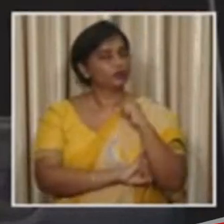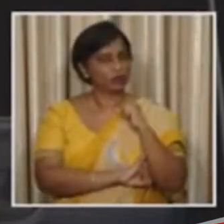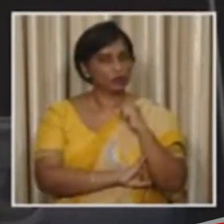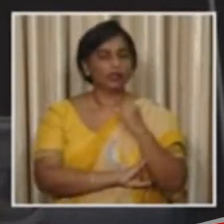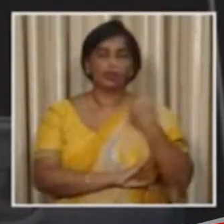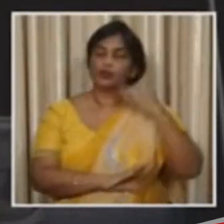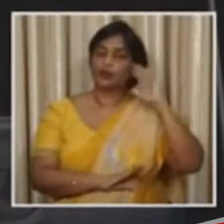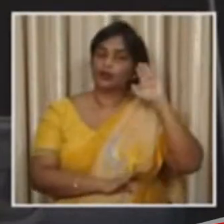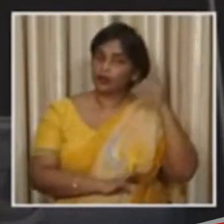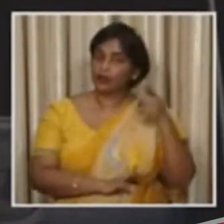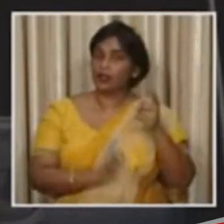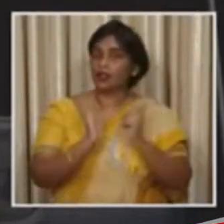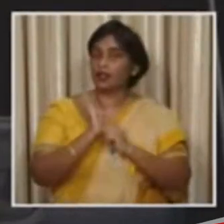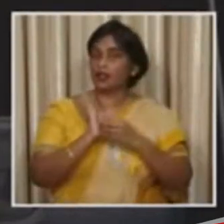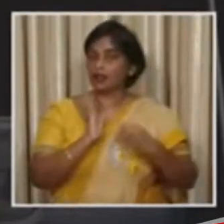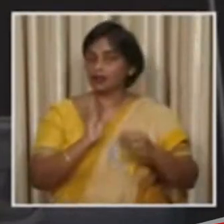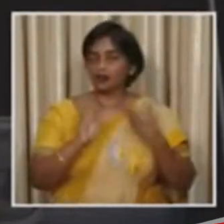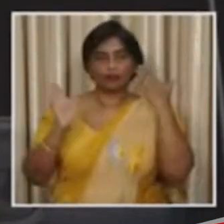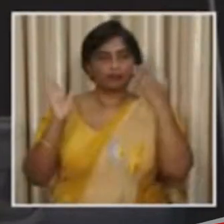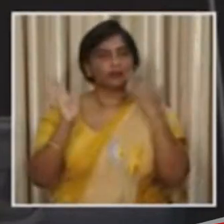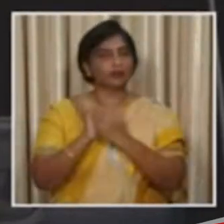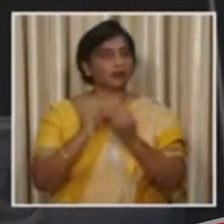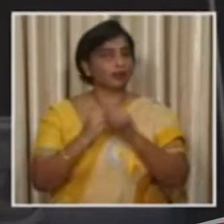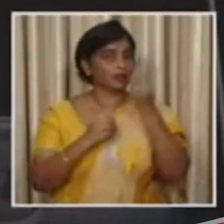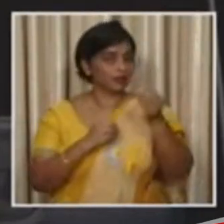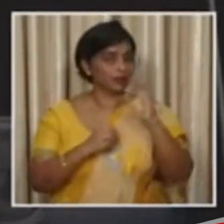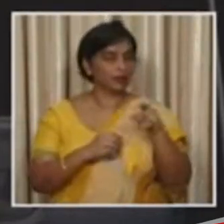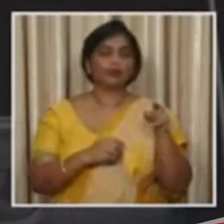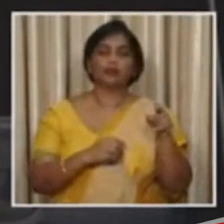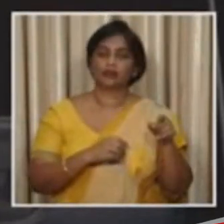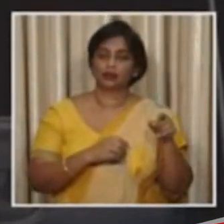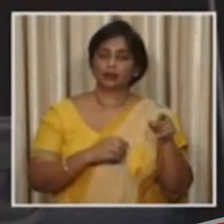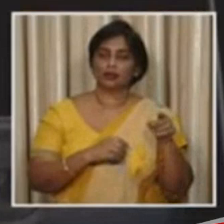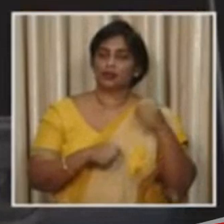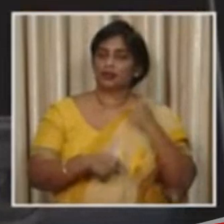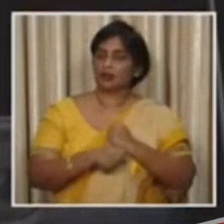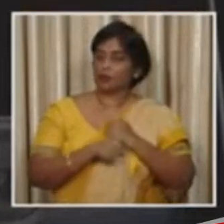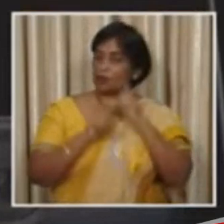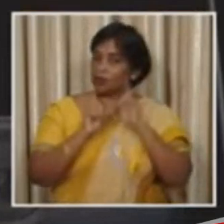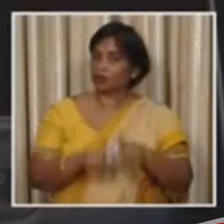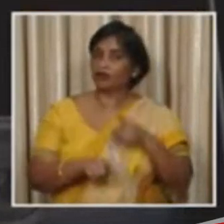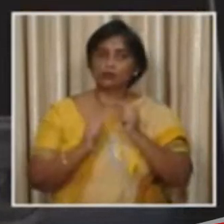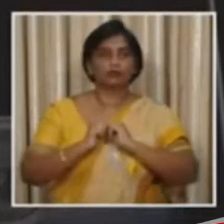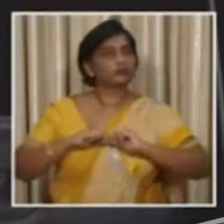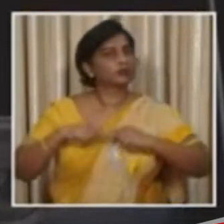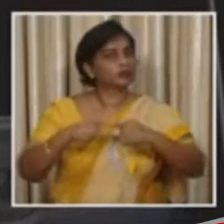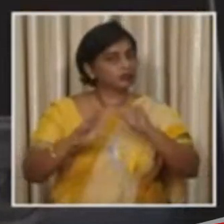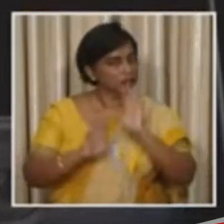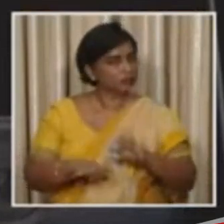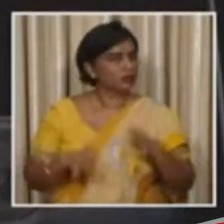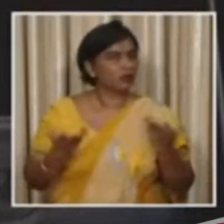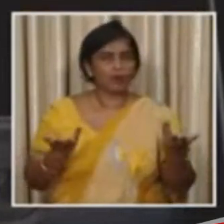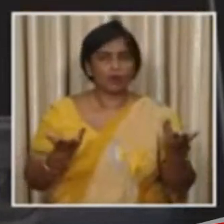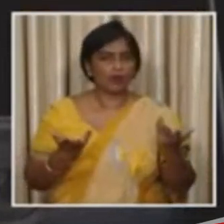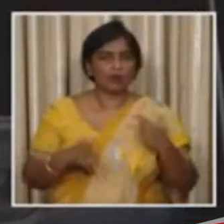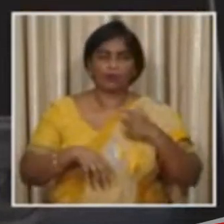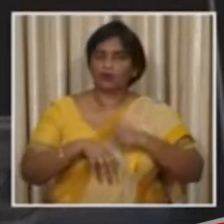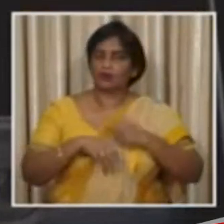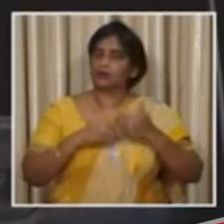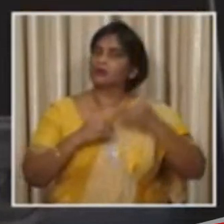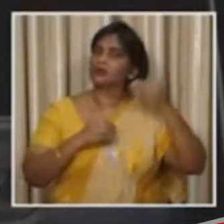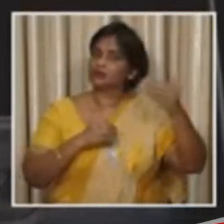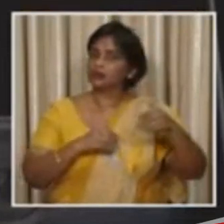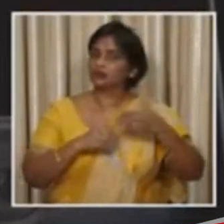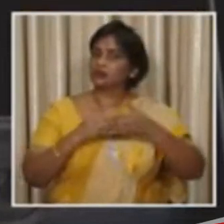විශේෂ ණය පැකේජ් එකක් ලබා දීමට රජය විදියට ඔබතුමාලා කටයුතු කරගෙන යනවාද? මොකද කාලයක්